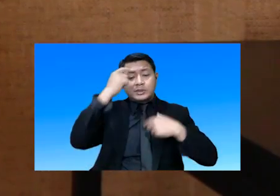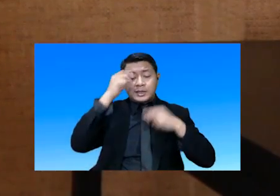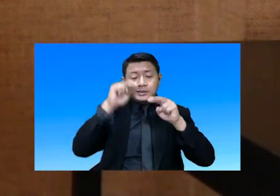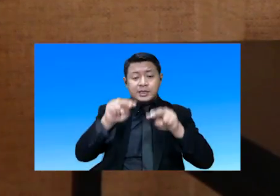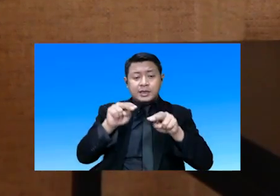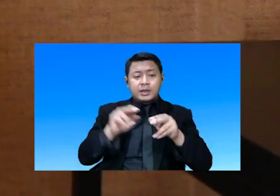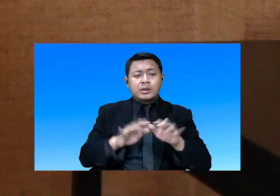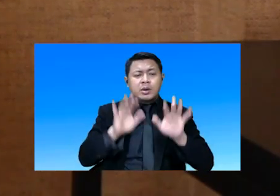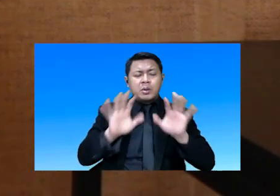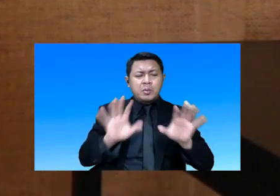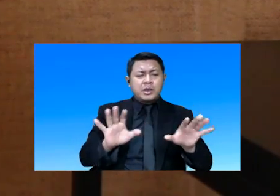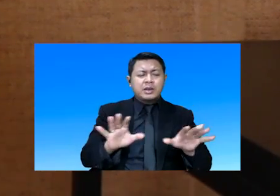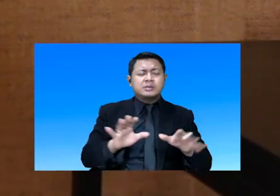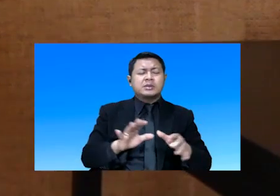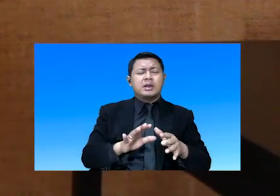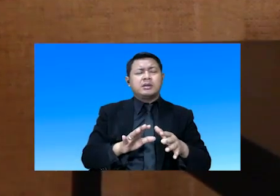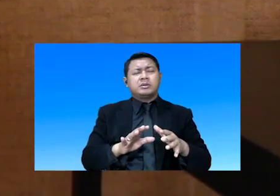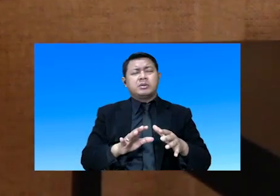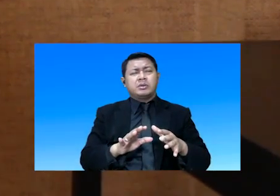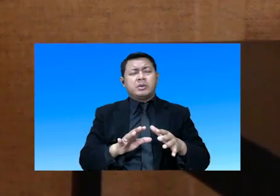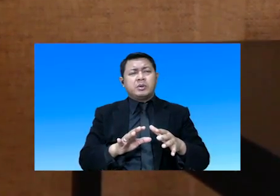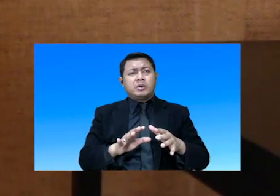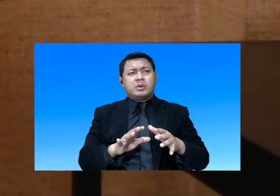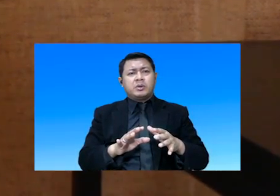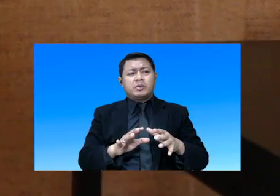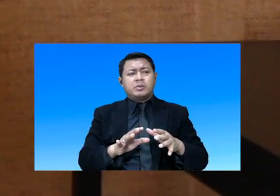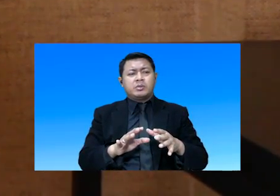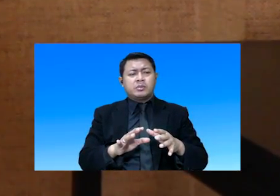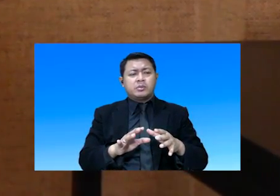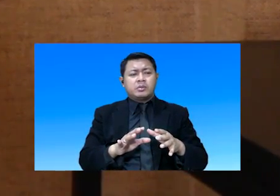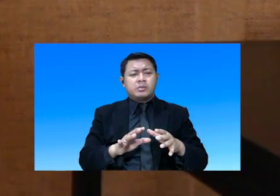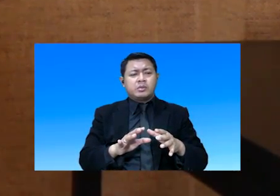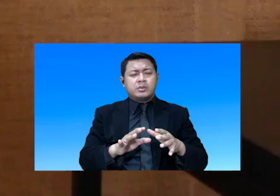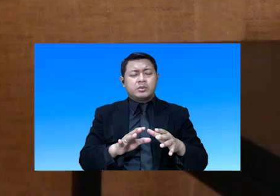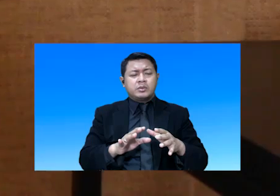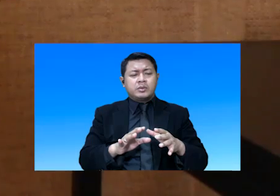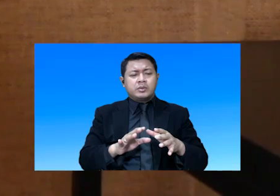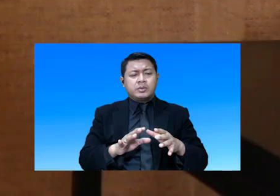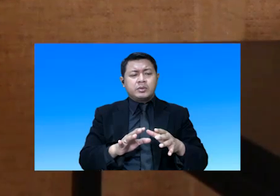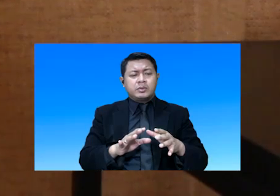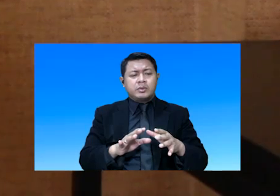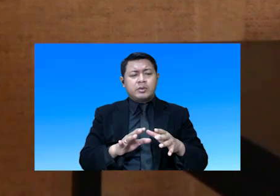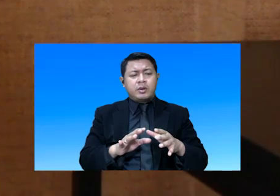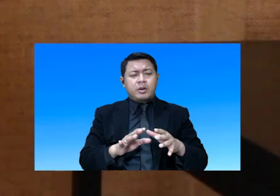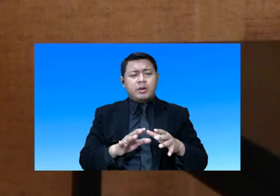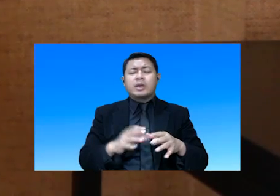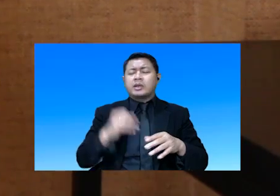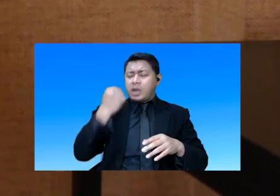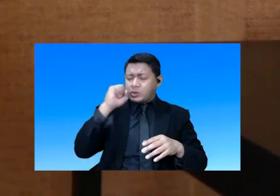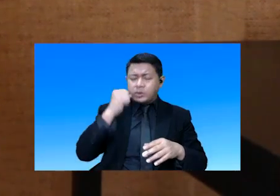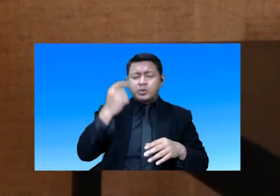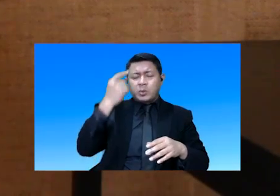sekali celah-celah sebenarnya. Jadi banyak sekali aspek-aspek yang kayaknya kita agak sanggup deh buat mikirin itu semua gitu ya,